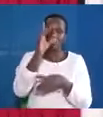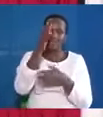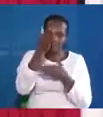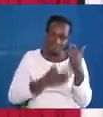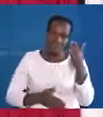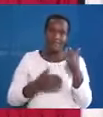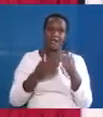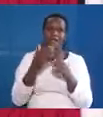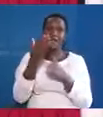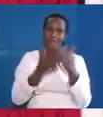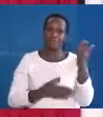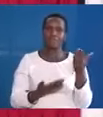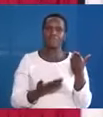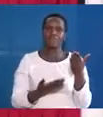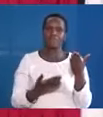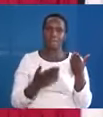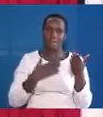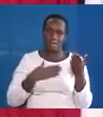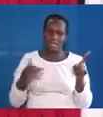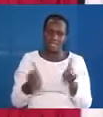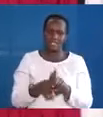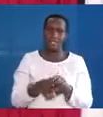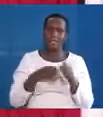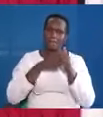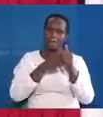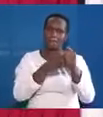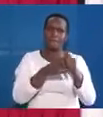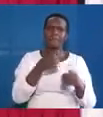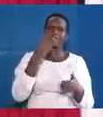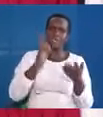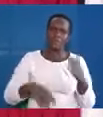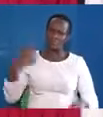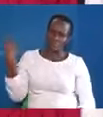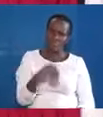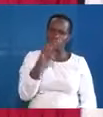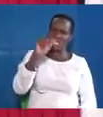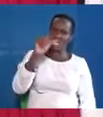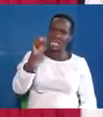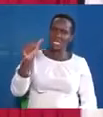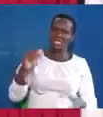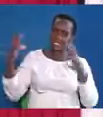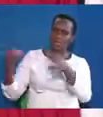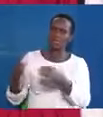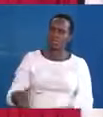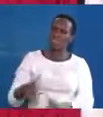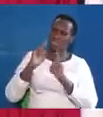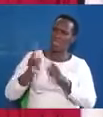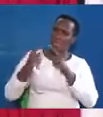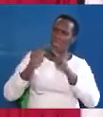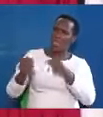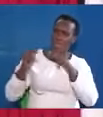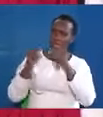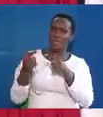Na mimi nilikuwa mstari wa mbele kuchapa hawa watu wa NASA, na nilifanya nikajaribu nikapata